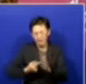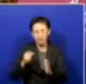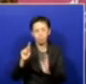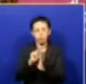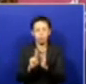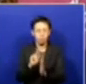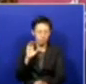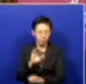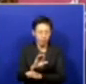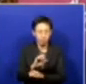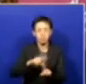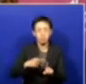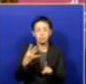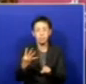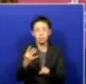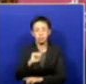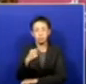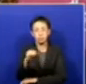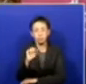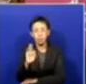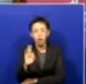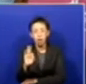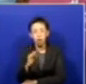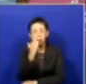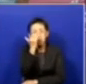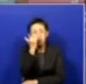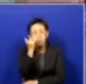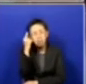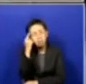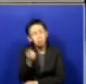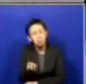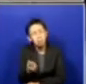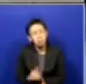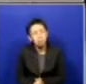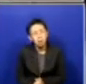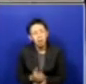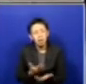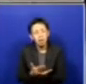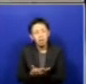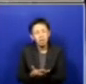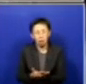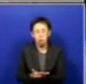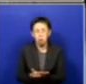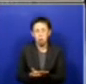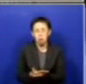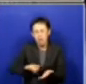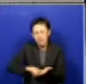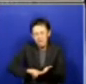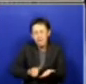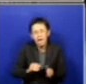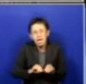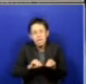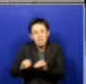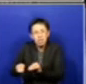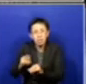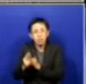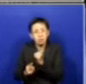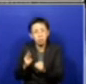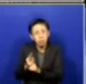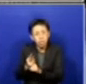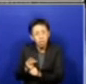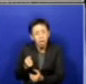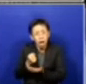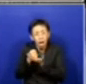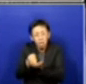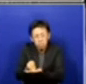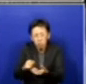เมษายนที่ผ่านมาแล้วทำไมท่านไม่คิดว่าการพักชำระหนี้ยาวไปอีก2ปีจะได้ช่วยเยียวยาความเดือ